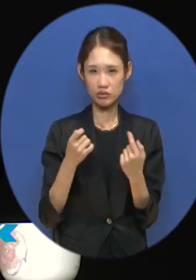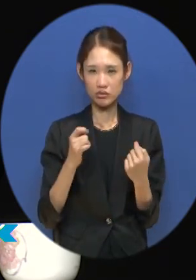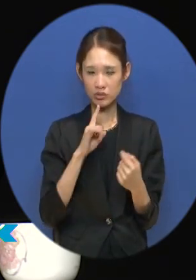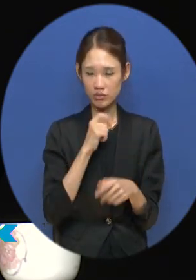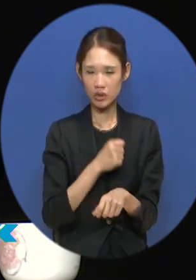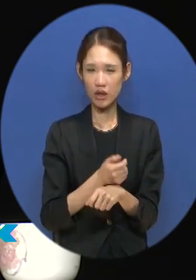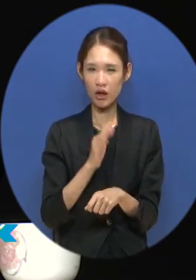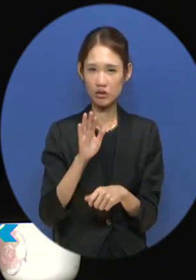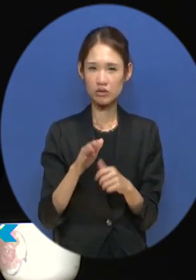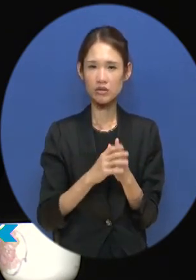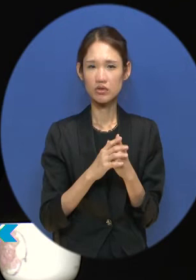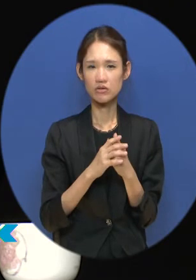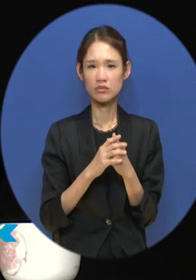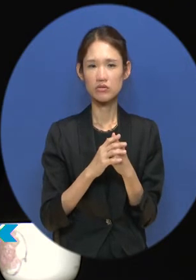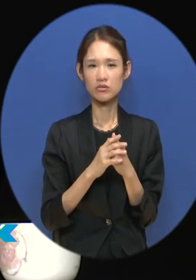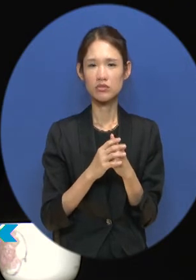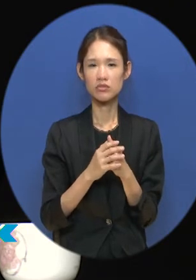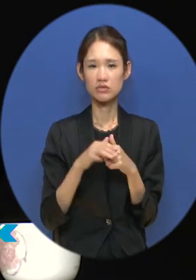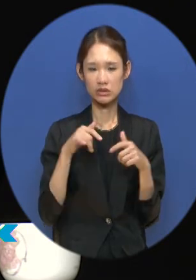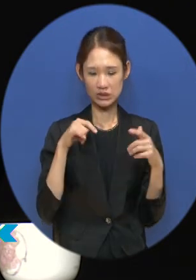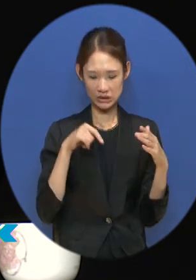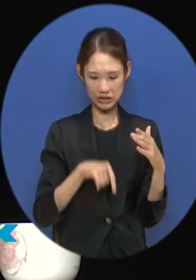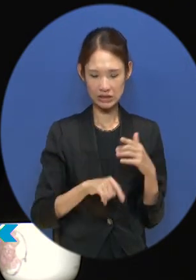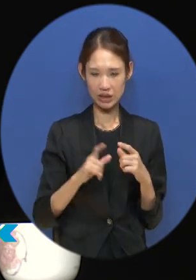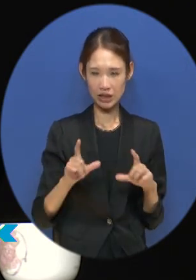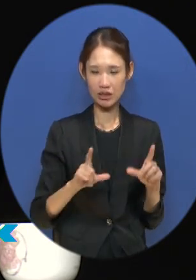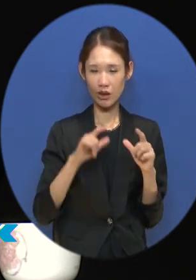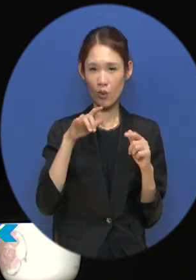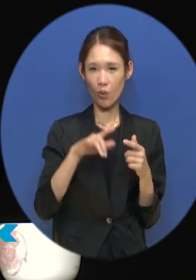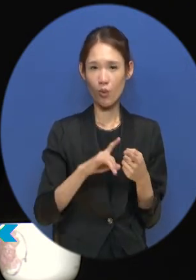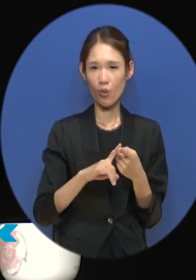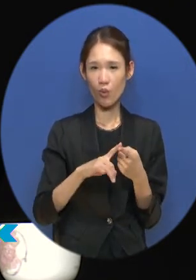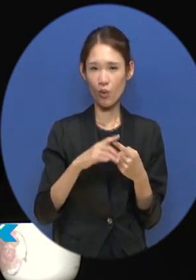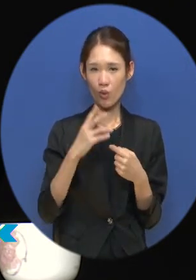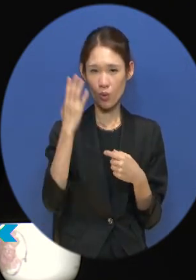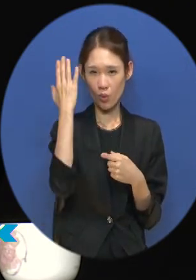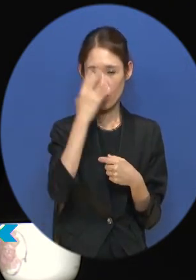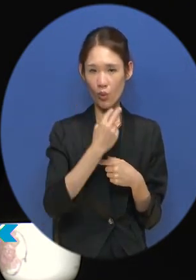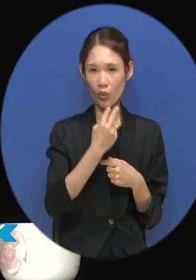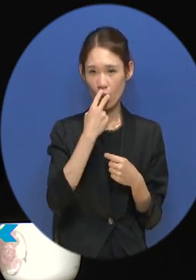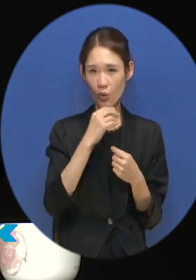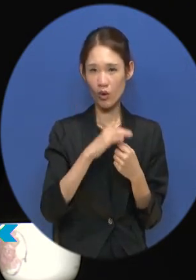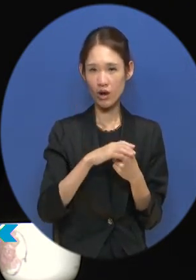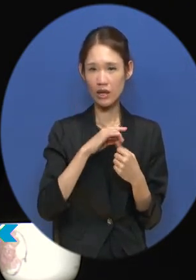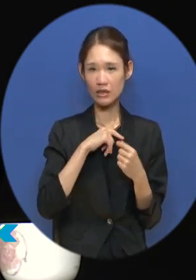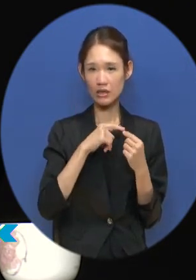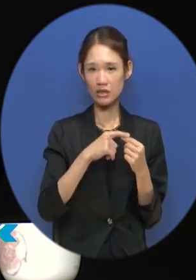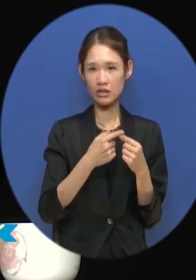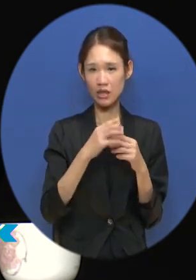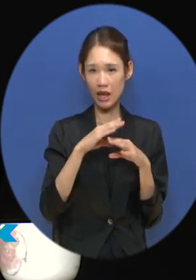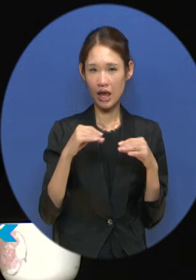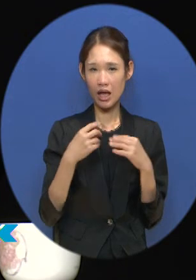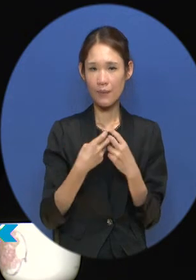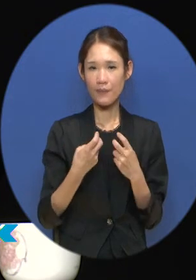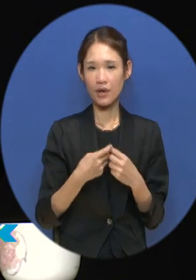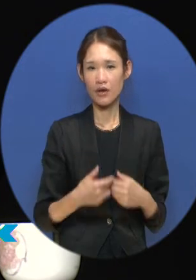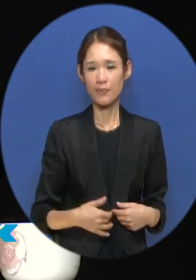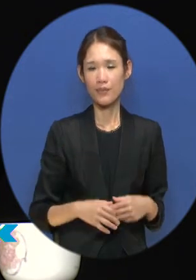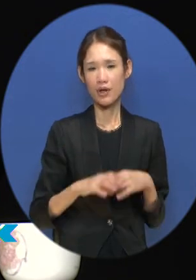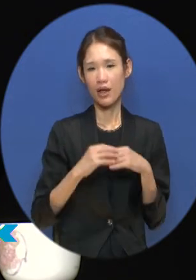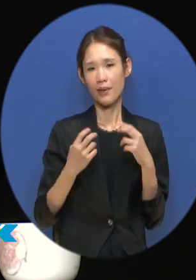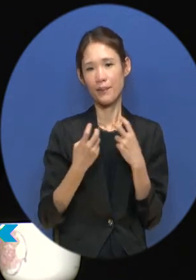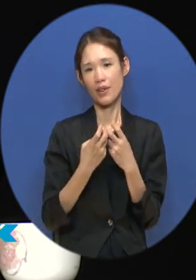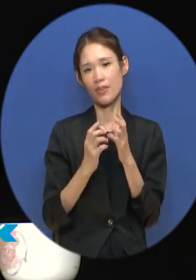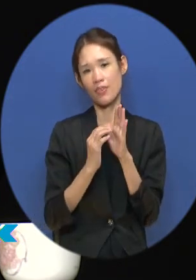얘기를 하고 있습니다. 그래서 지하 생활 공간의 공기질 관리에 이제 가장 우선적으로 해결해야 할